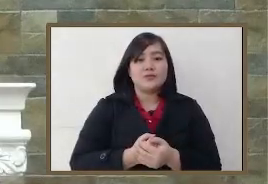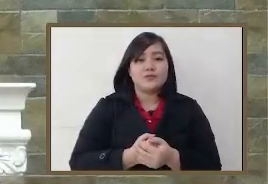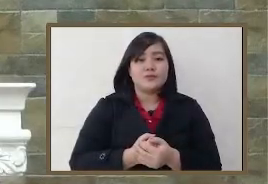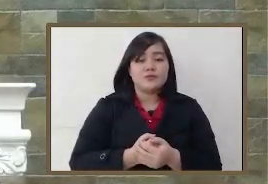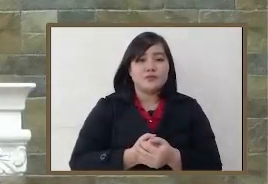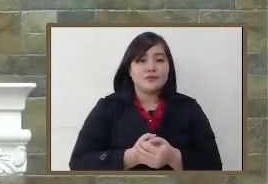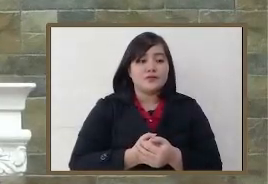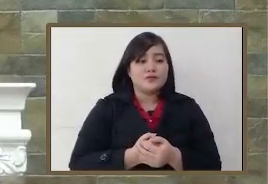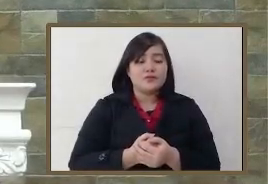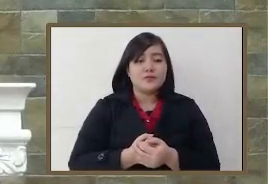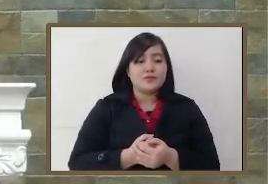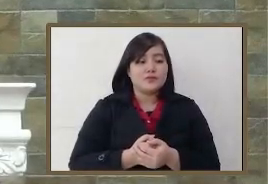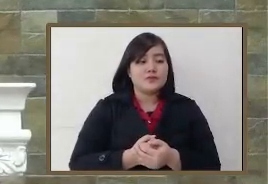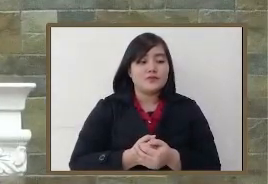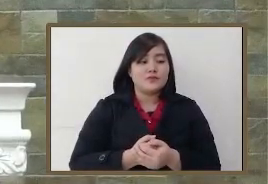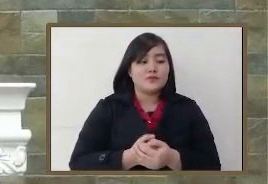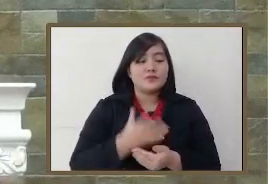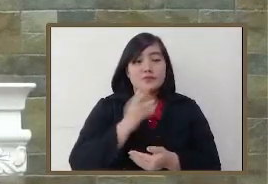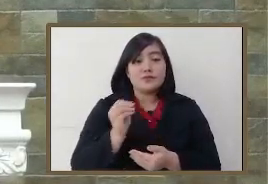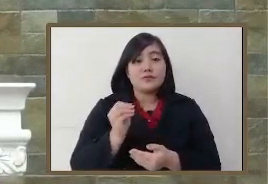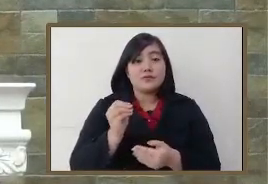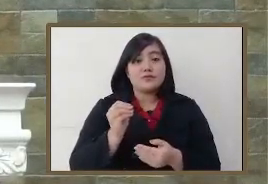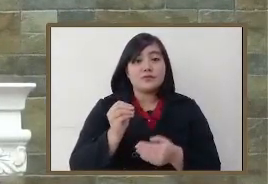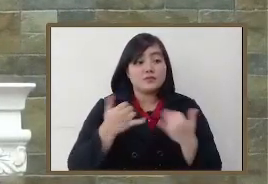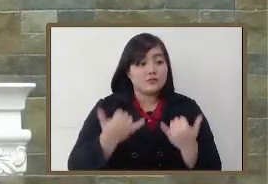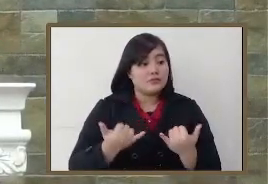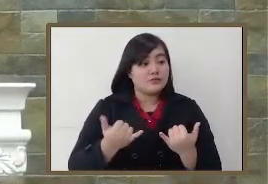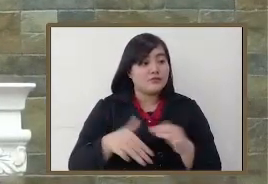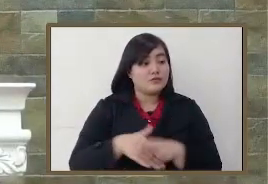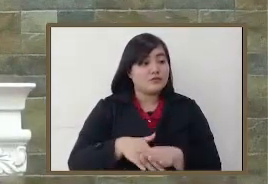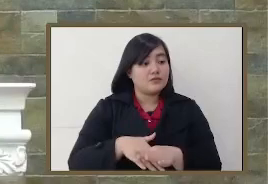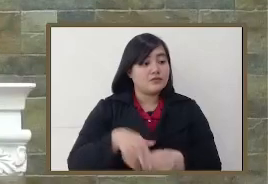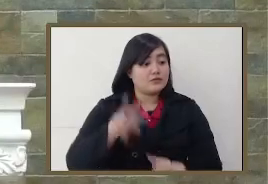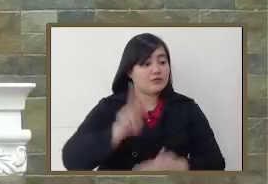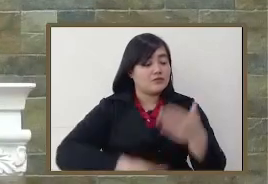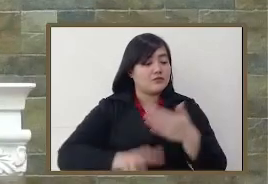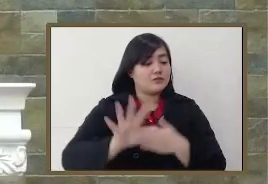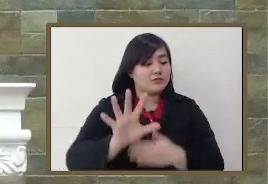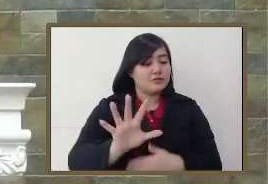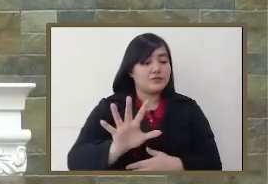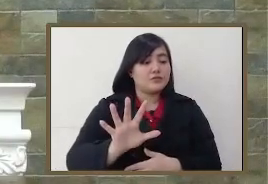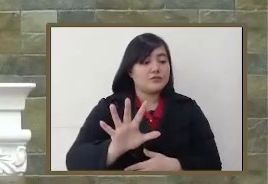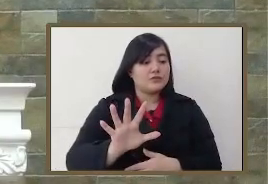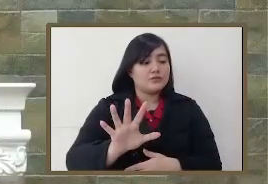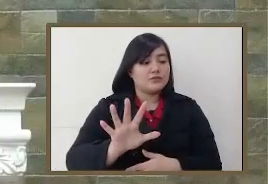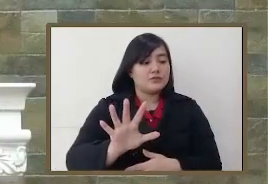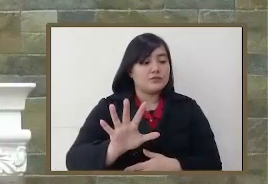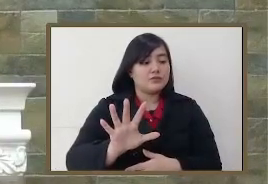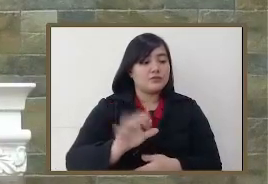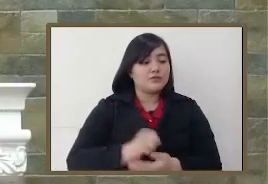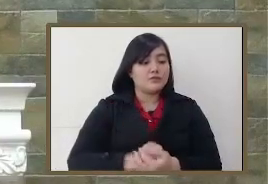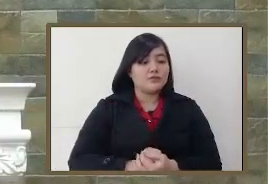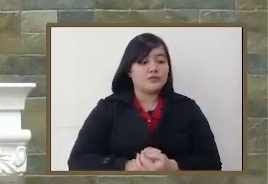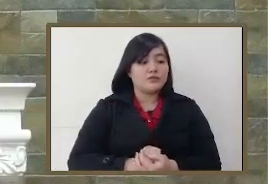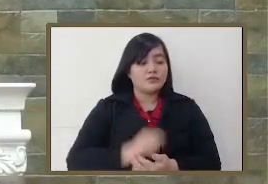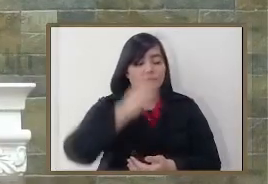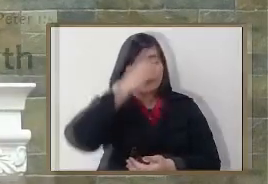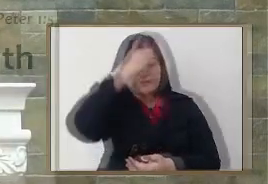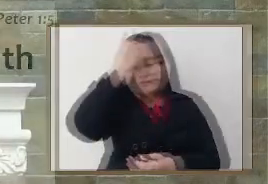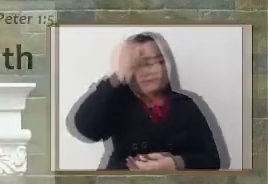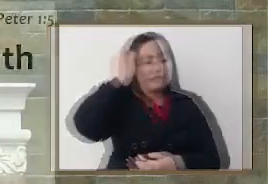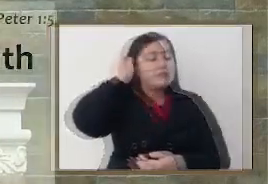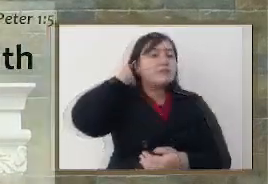knowledge. And you see in verse number 5 of 1 Peter, or 2 Peter chapter 1, in verse number 5, ang sabi ng